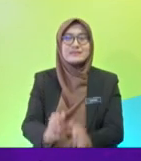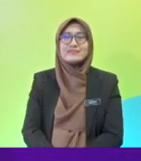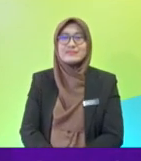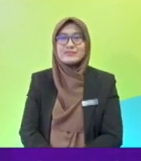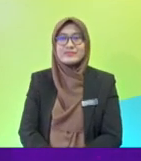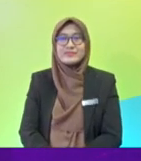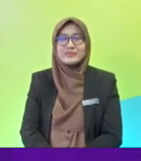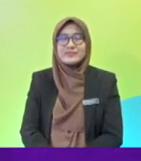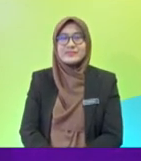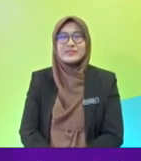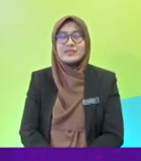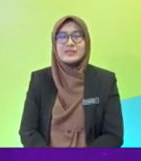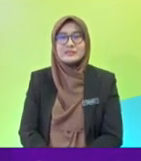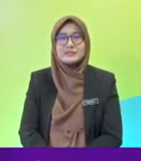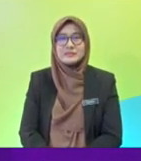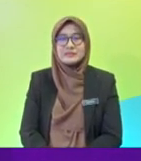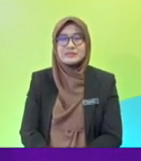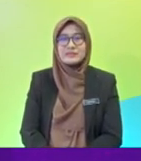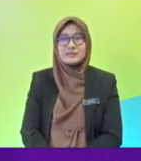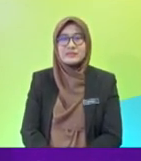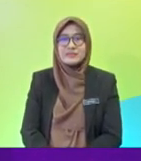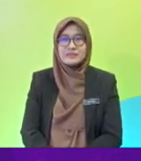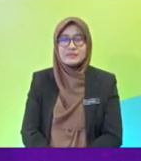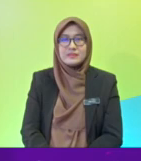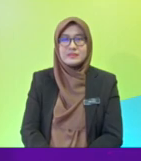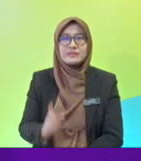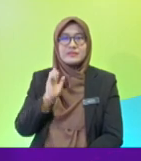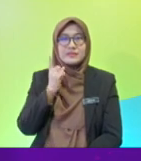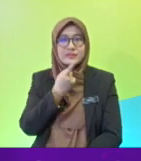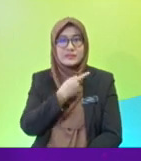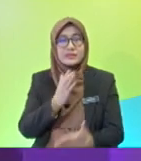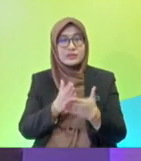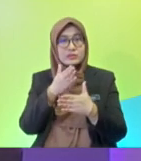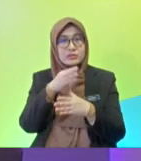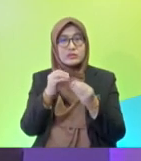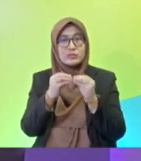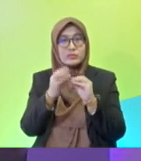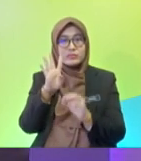surat yang telepon diberikan Oke kita terus dengan keempat